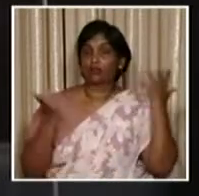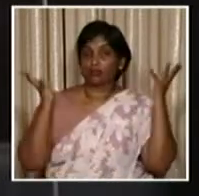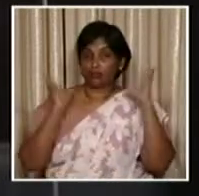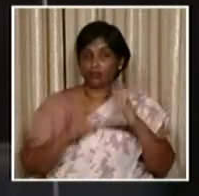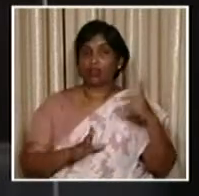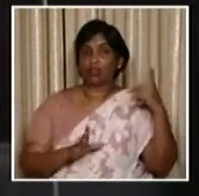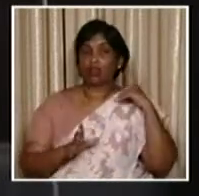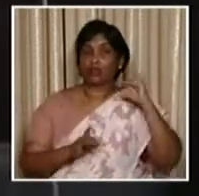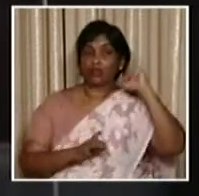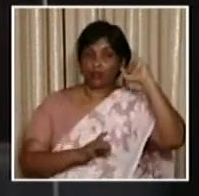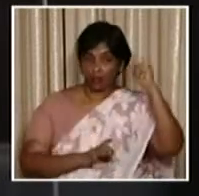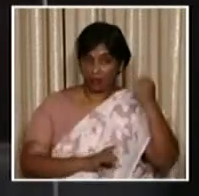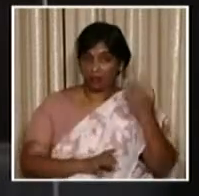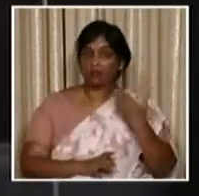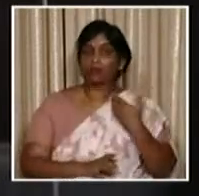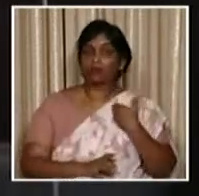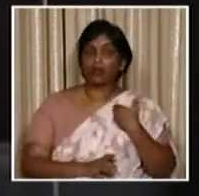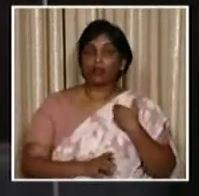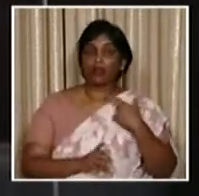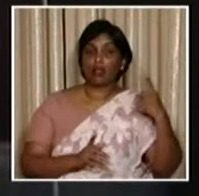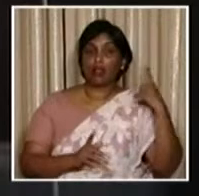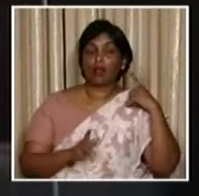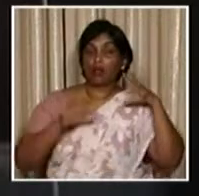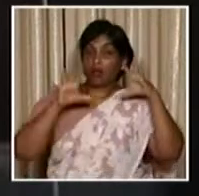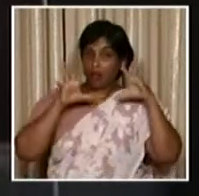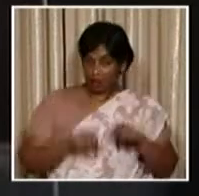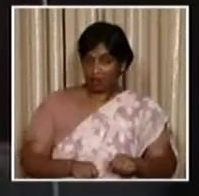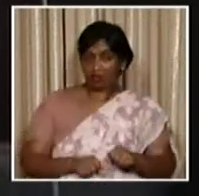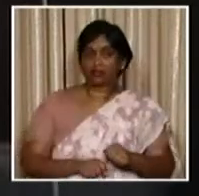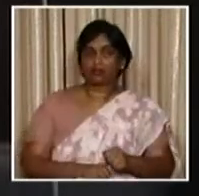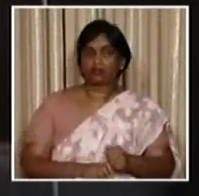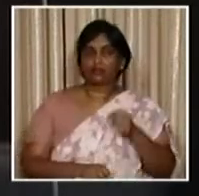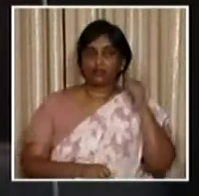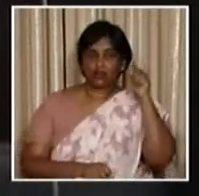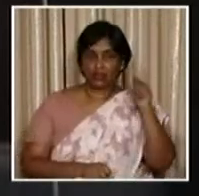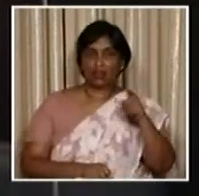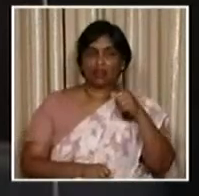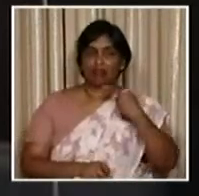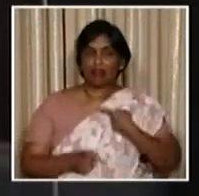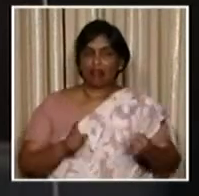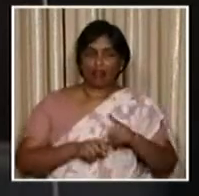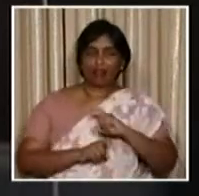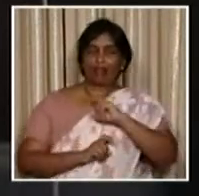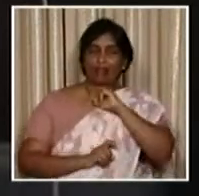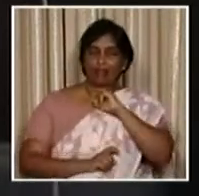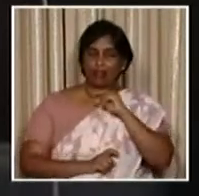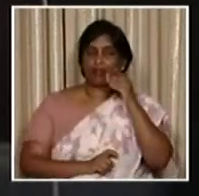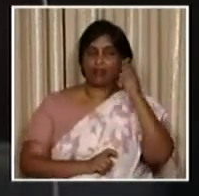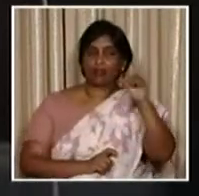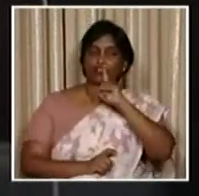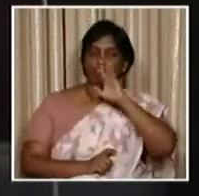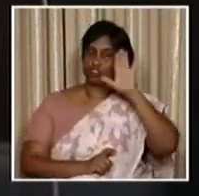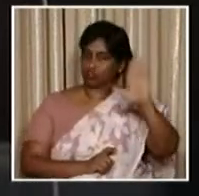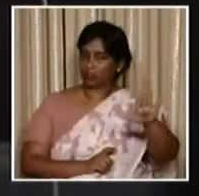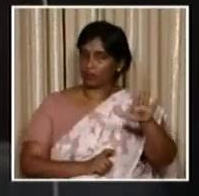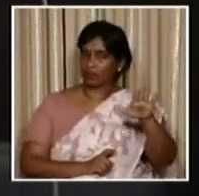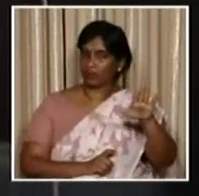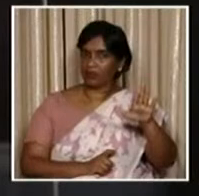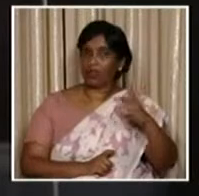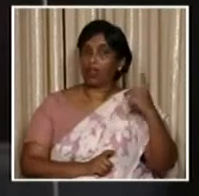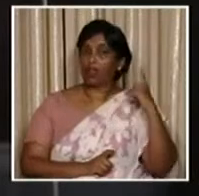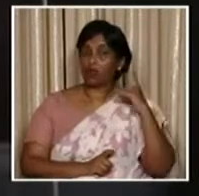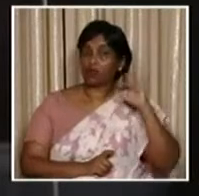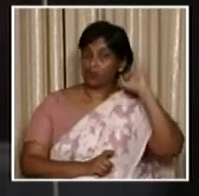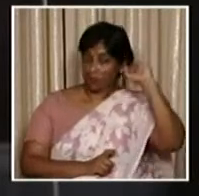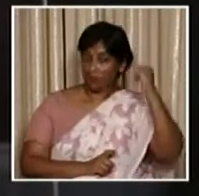යුද හමුදාපති කියන්නේ ආරක්ෂක මුරේ බාරව ඉන්න කියලා. දැන් වල්ගේ පැගිලා කෑ ගහනවා. මෙයාට කට පියාගෙන ඉන්න කියන්න. යුද